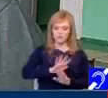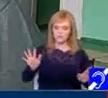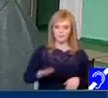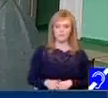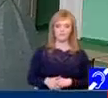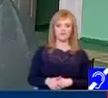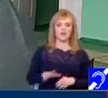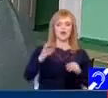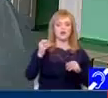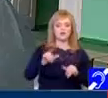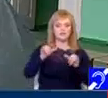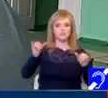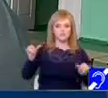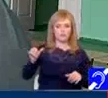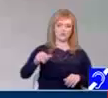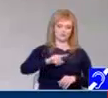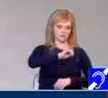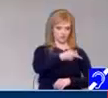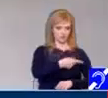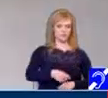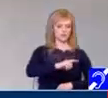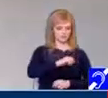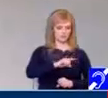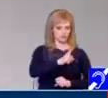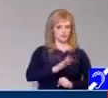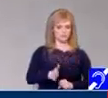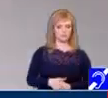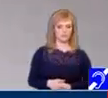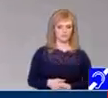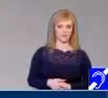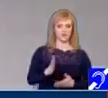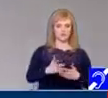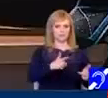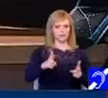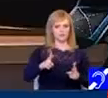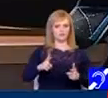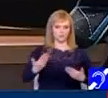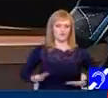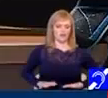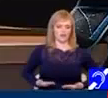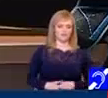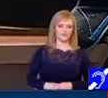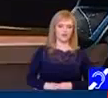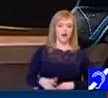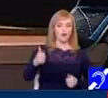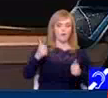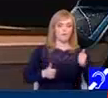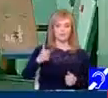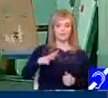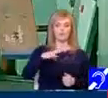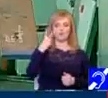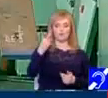Într-al doilea rând dezvoltă calitățile fizice, puterea. Ei sunt pregătiți pentru viață. Competiția s-a desfășurat pe